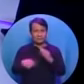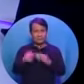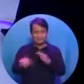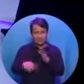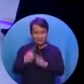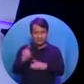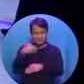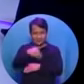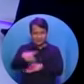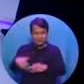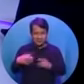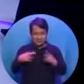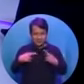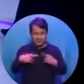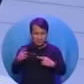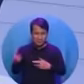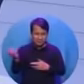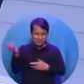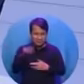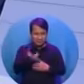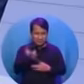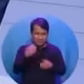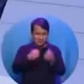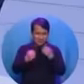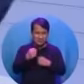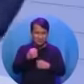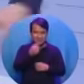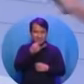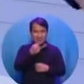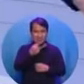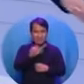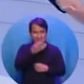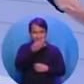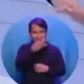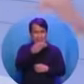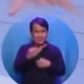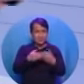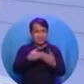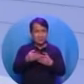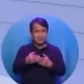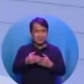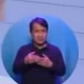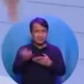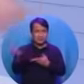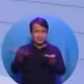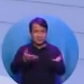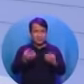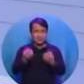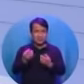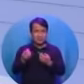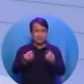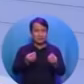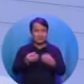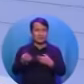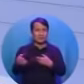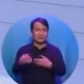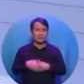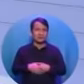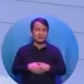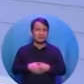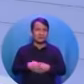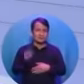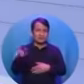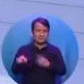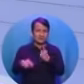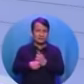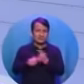gabi, i-rep, and then yun yung ulam namin sa almusal para mabilis, para at least yung kasambahay marami pang pwedeng gawin. Practical. Opo.